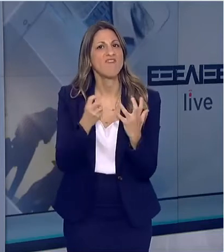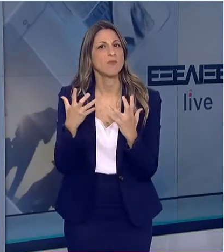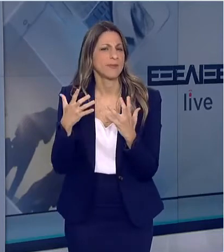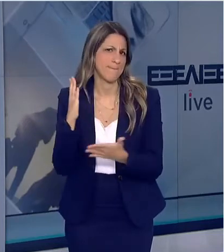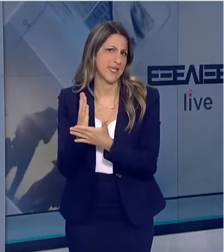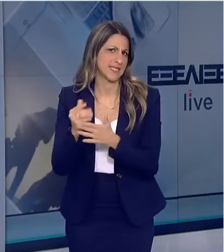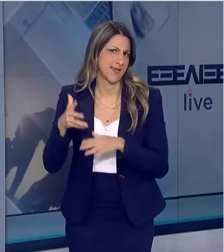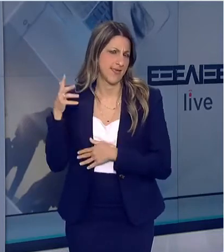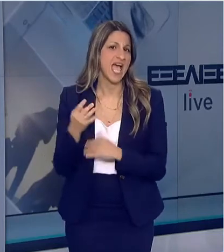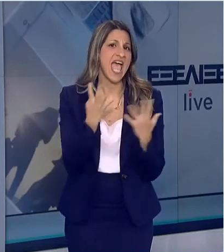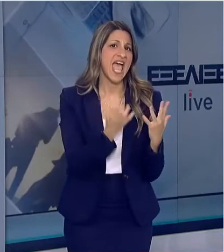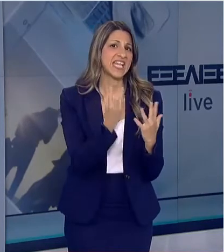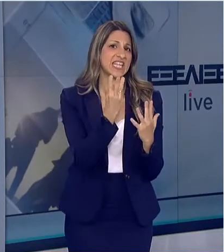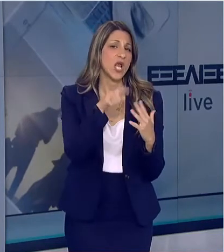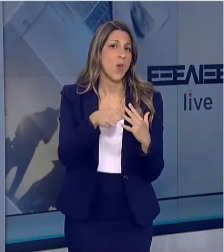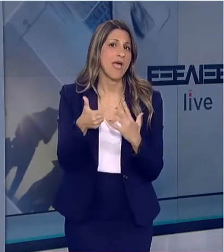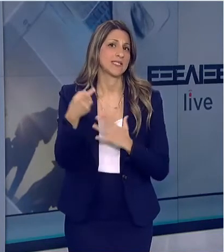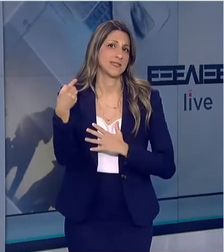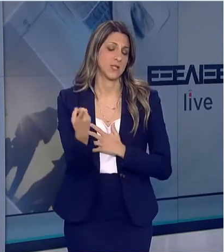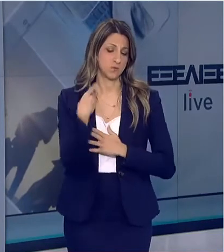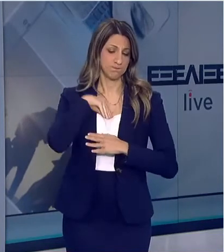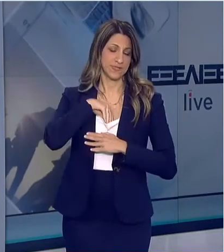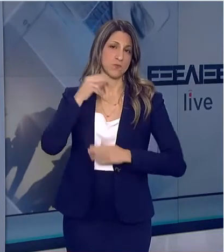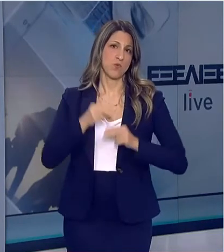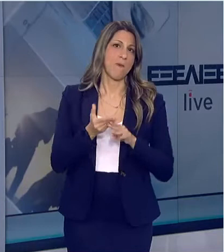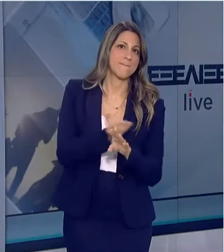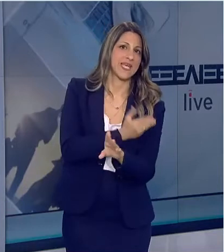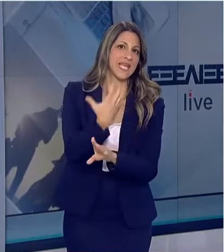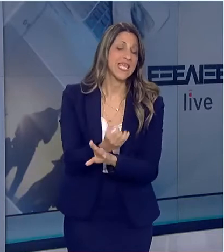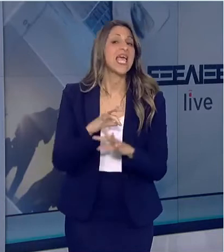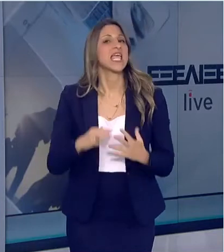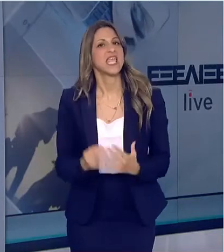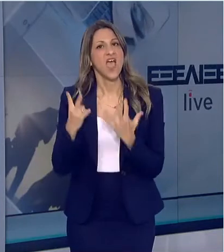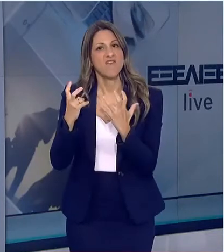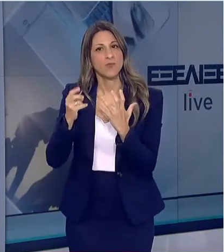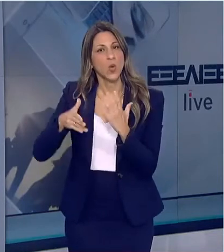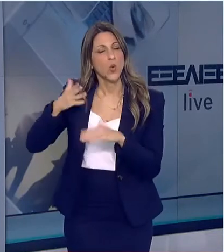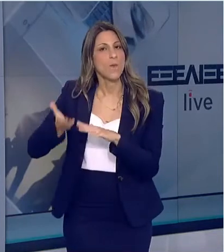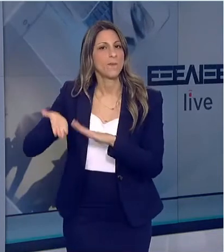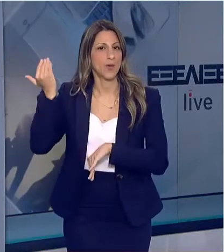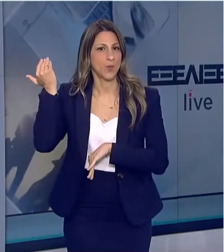75 έτη και το 93,6% είχε κάποιο υποκείμενο νόσημα ή και ηλικία 70 ετών και άνω.